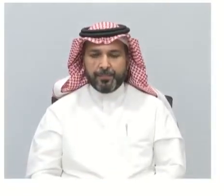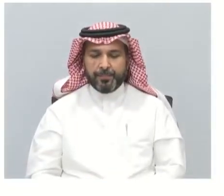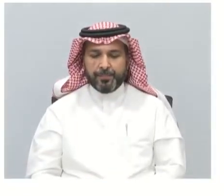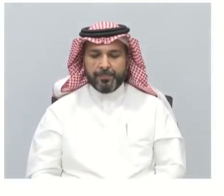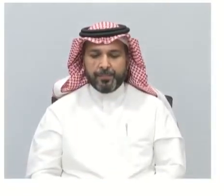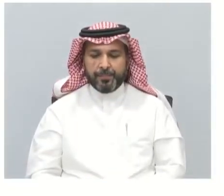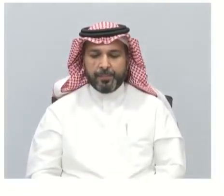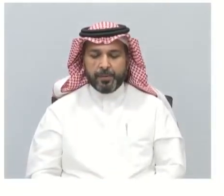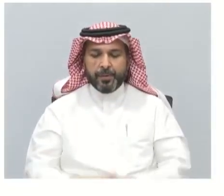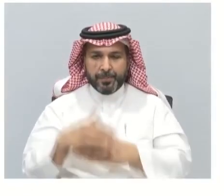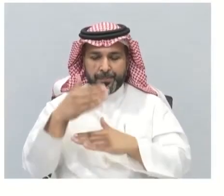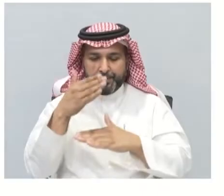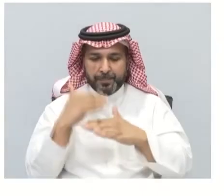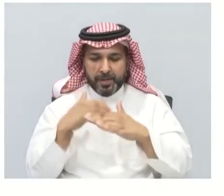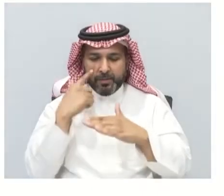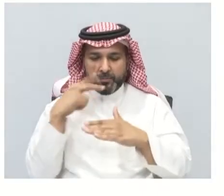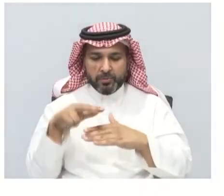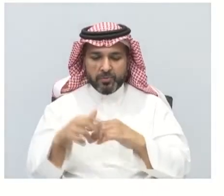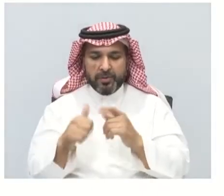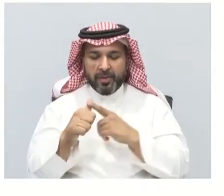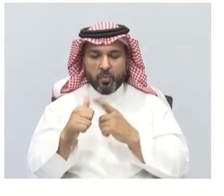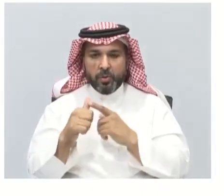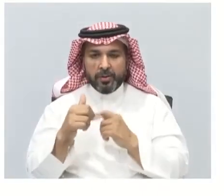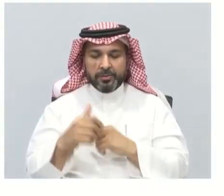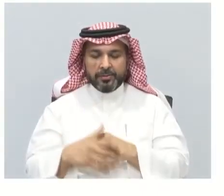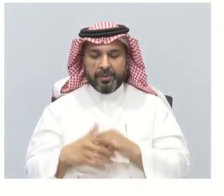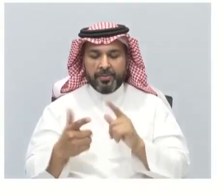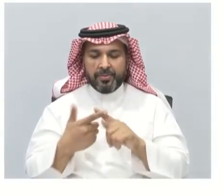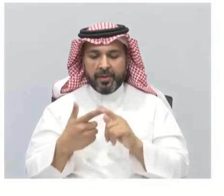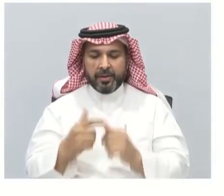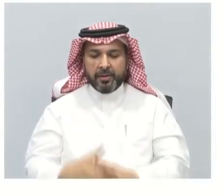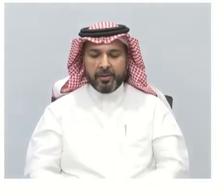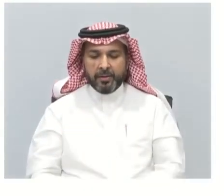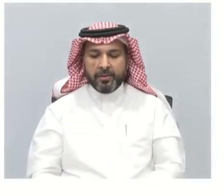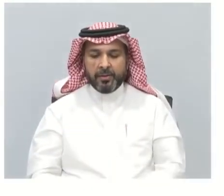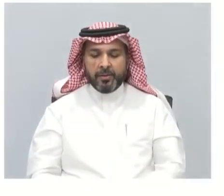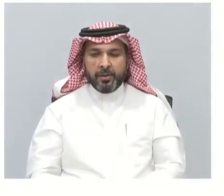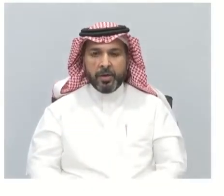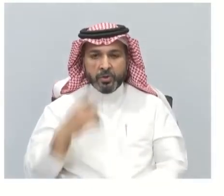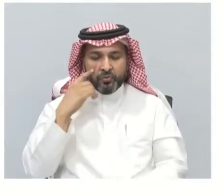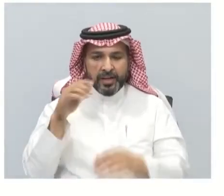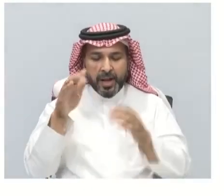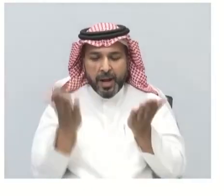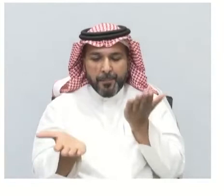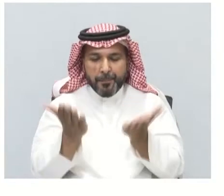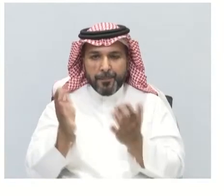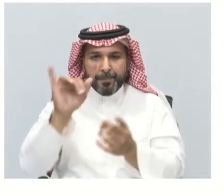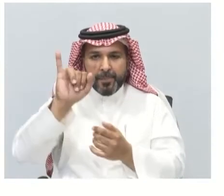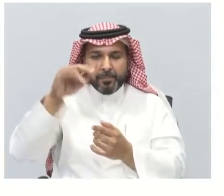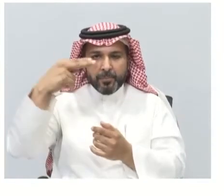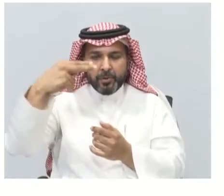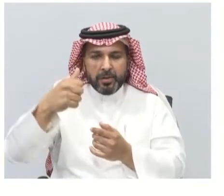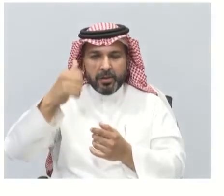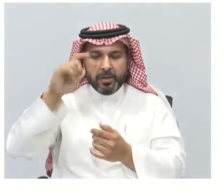طيب جبنا ميل الان في اول حاجه نبدا الان بالخطوات الخطوه الاولى نوجد معادله المستقيم